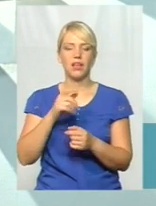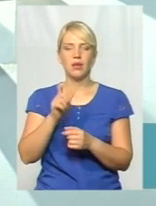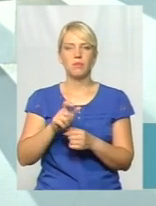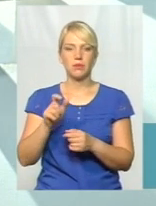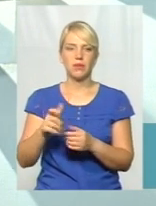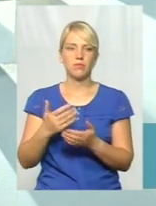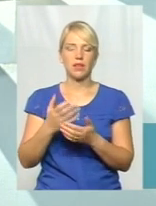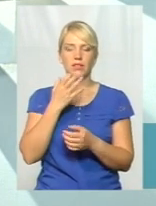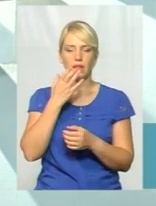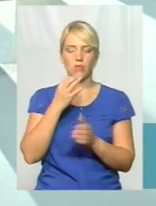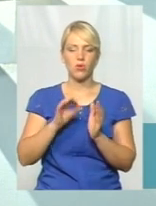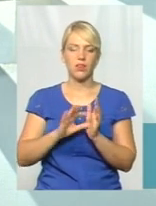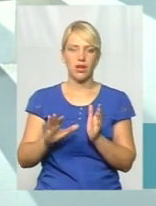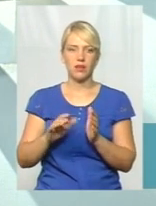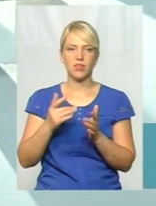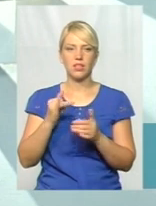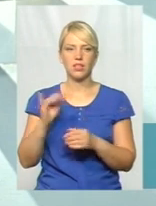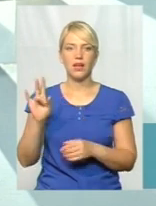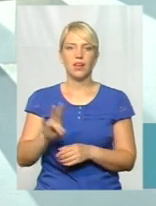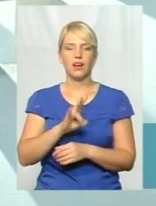підприємства теплоенергетики і релігійні установи.